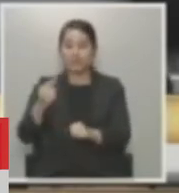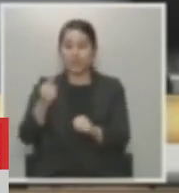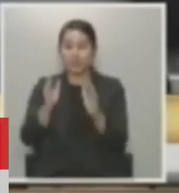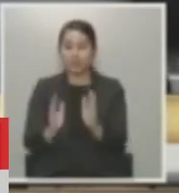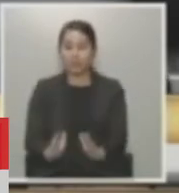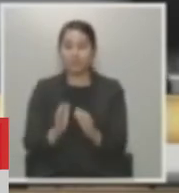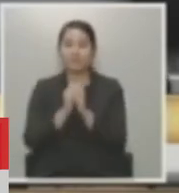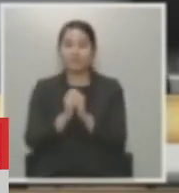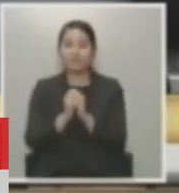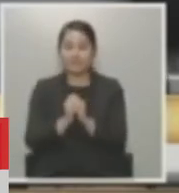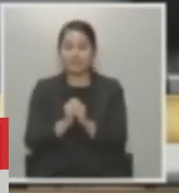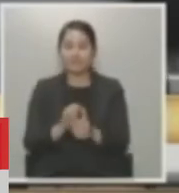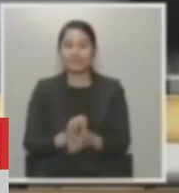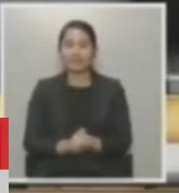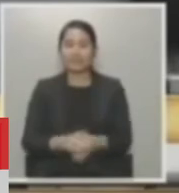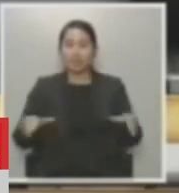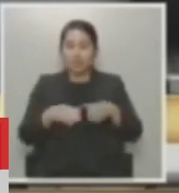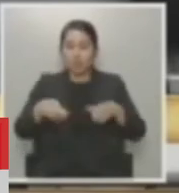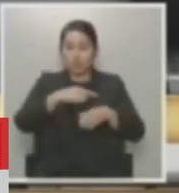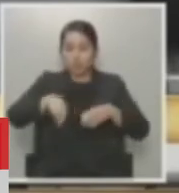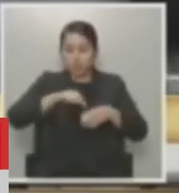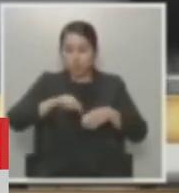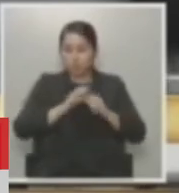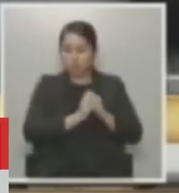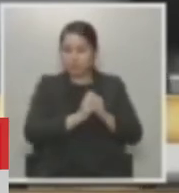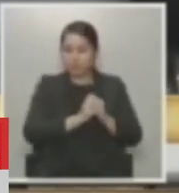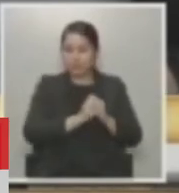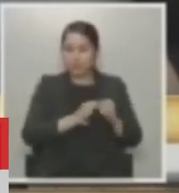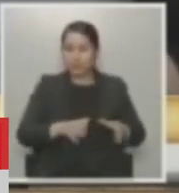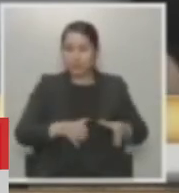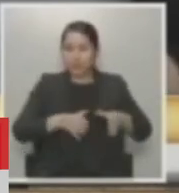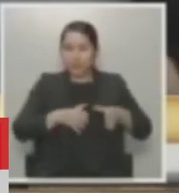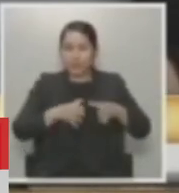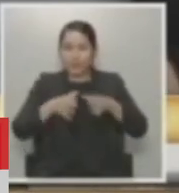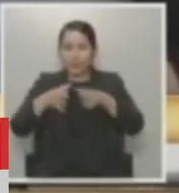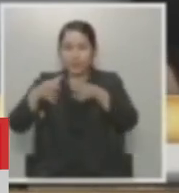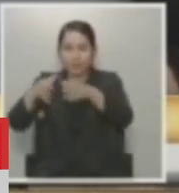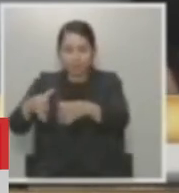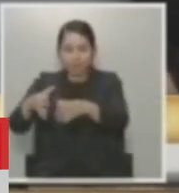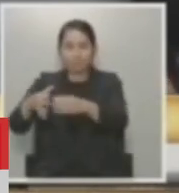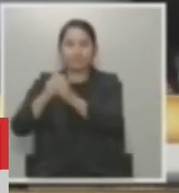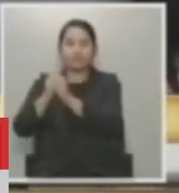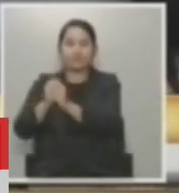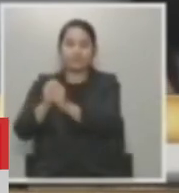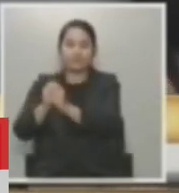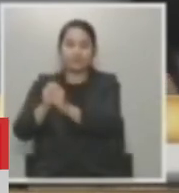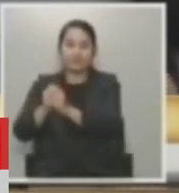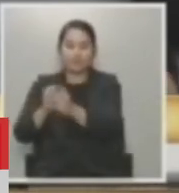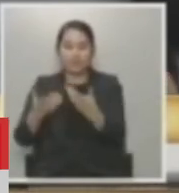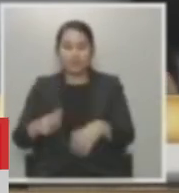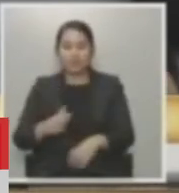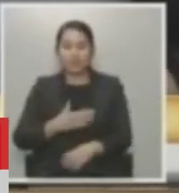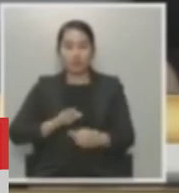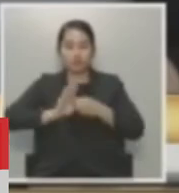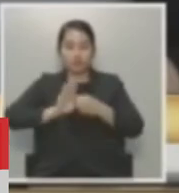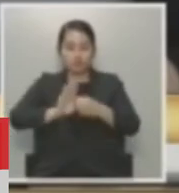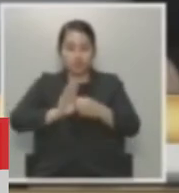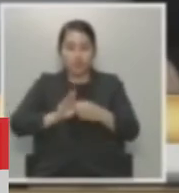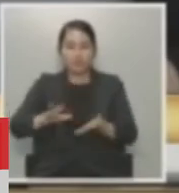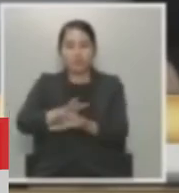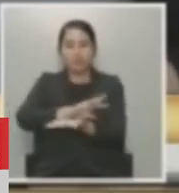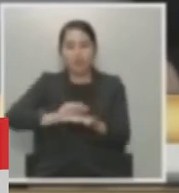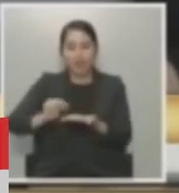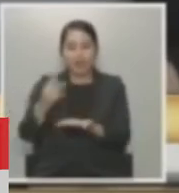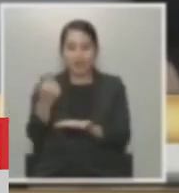าจีนเหล่านี้ที่ศึกษาที่เมืองไทยได้เดินทางกลับไปที่ประเทศจีนค่ะดิฉันขออนุญาตยกตัวอย่างแค่มหาวิทย